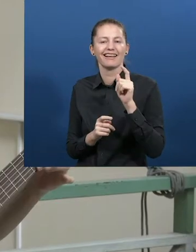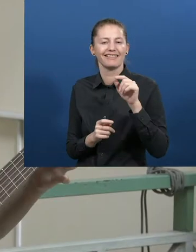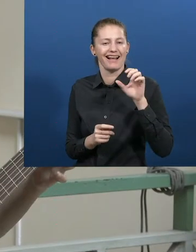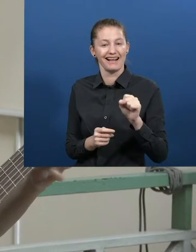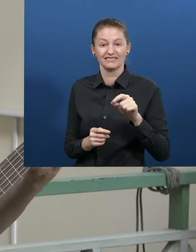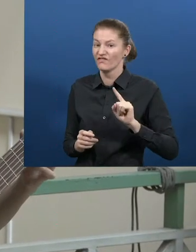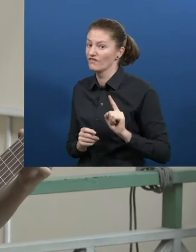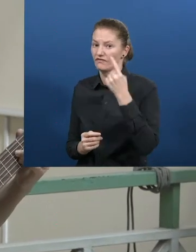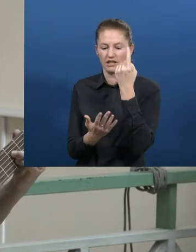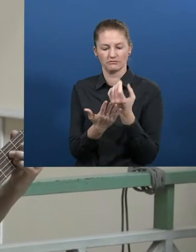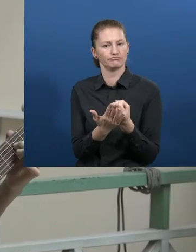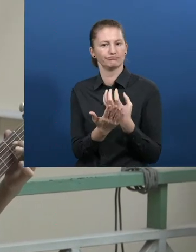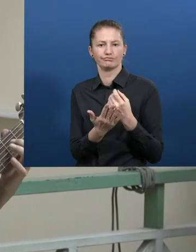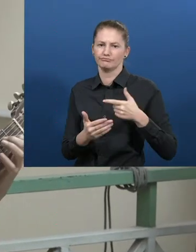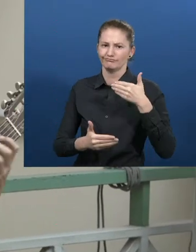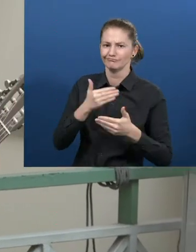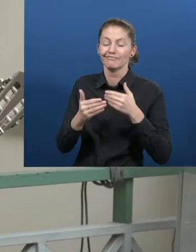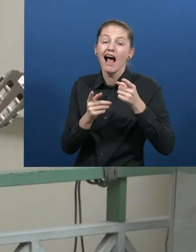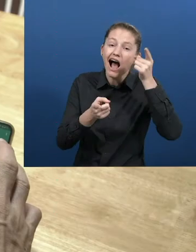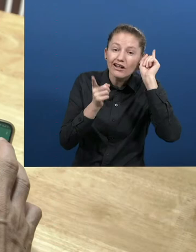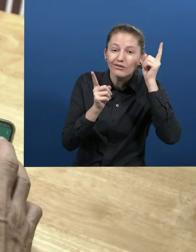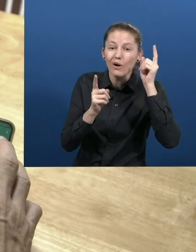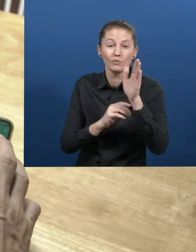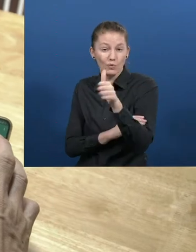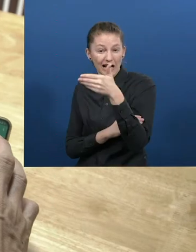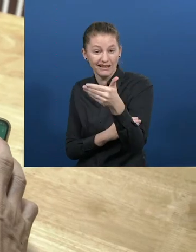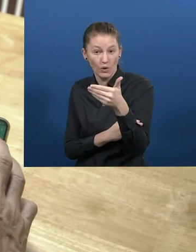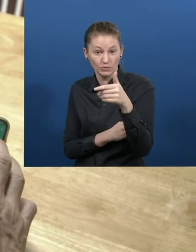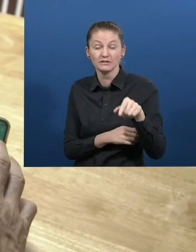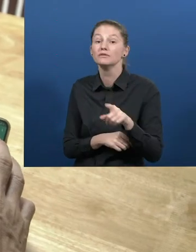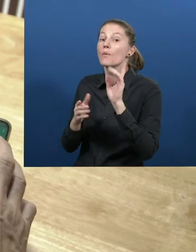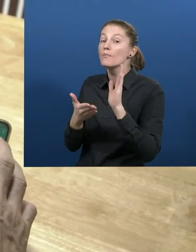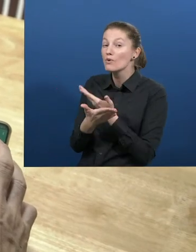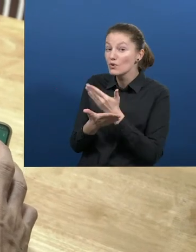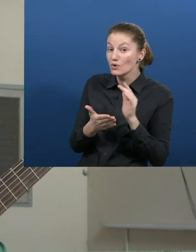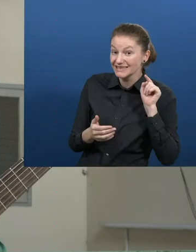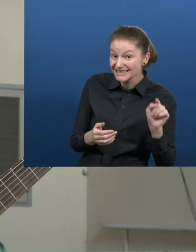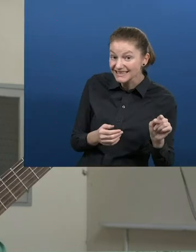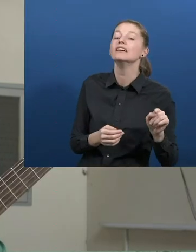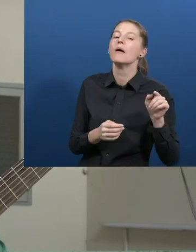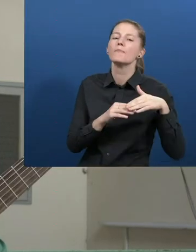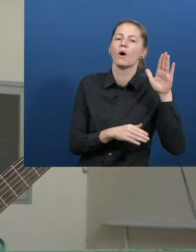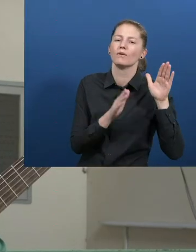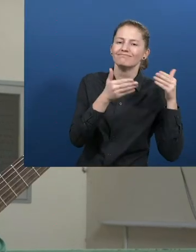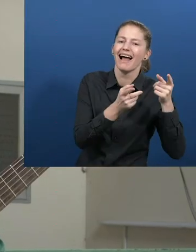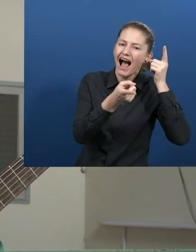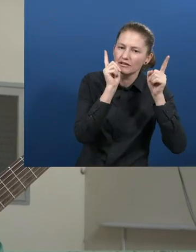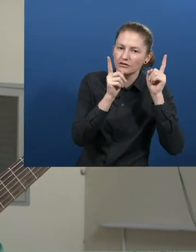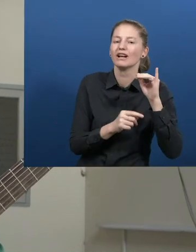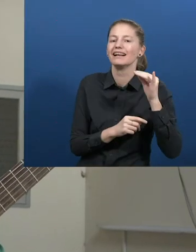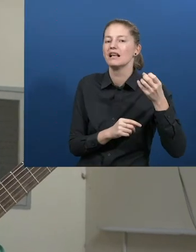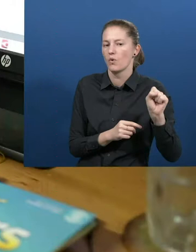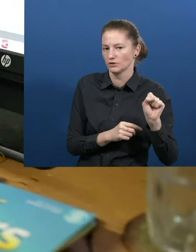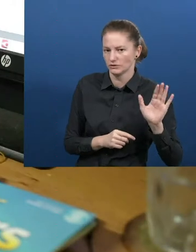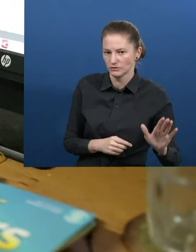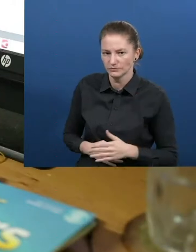là một ứng dụng đọc nhạc đầu tiên dành cho người khiếm thị trên nền Android và iOS. Trong đội ngũ làm việc của chúng tôi luôn luôn có sự